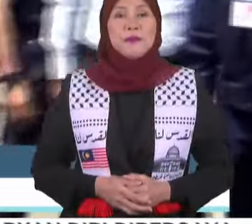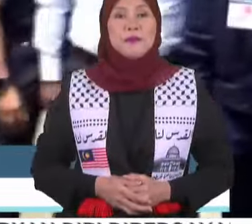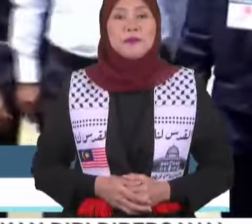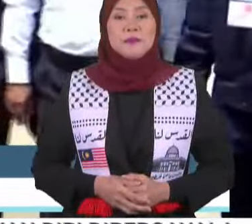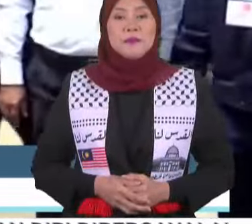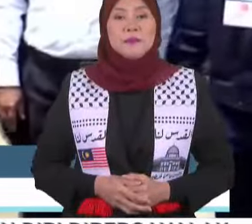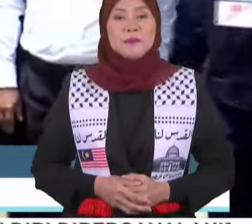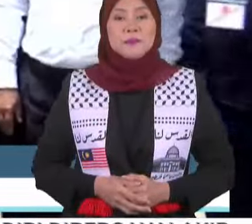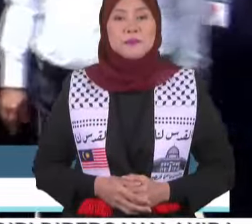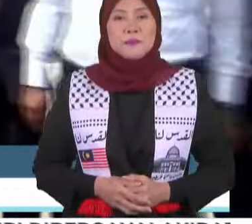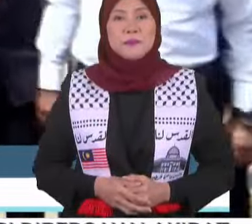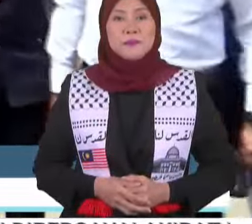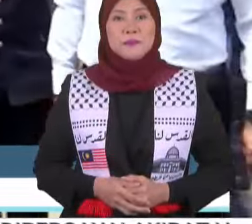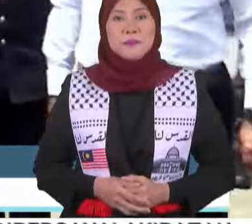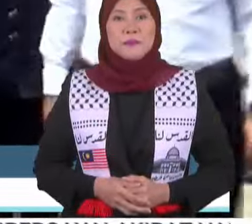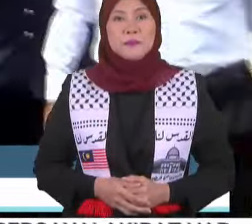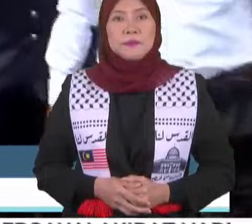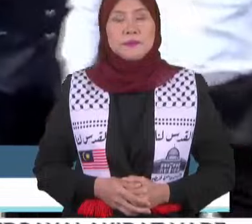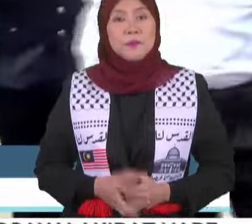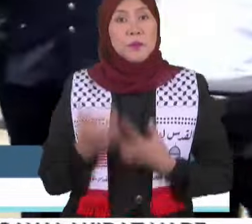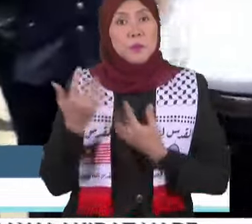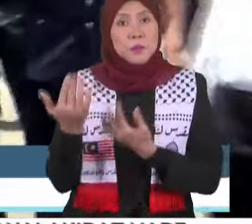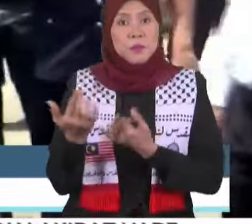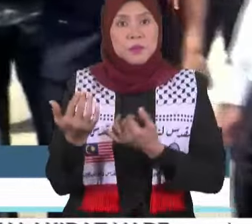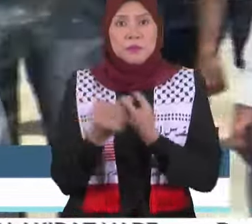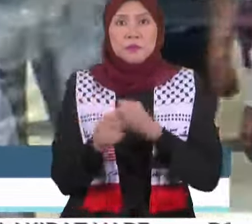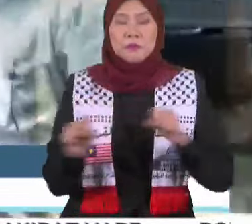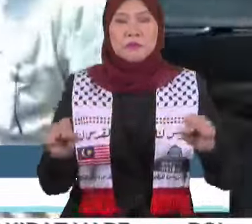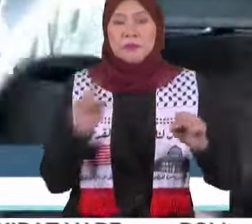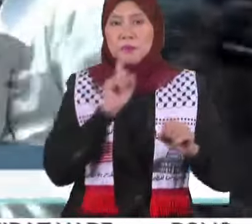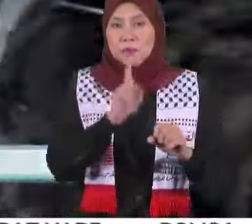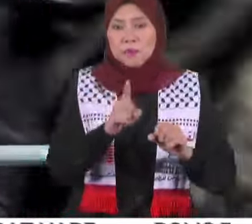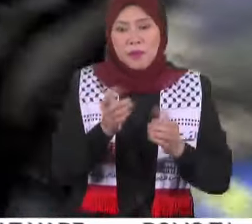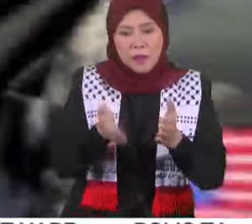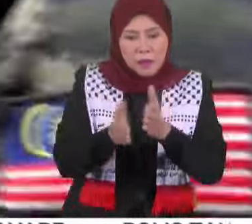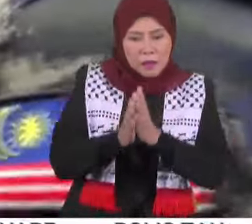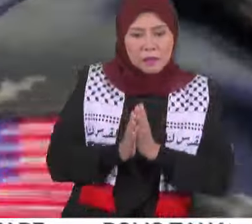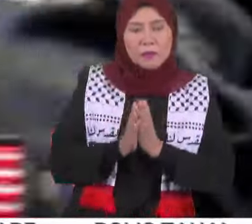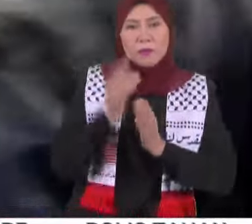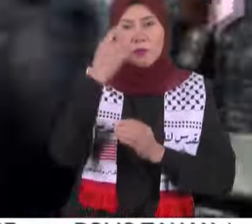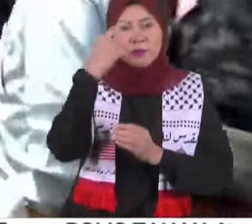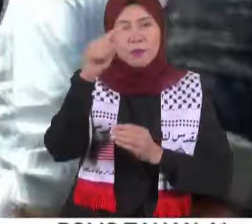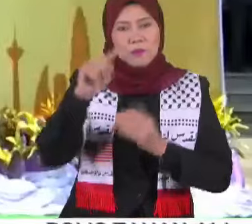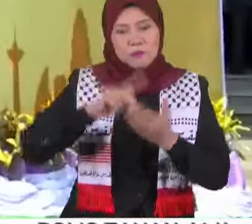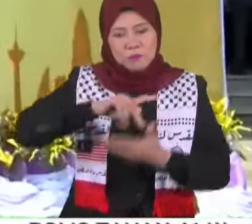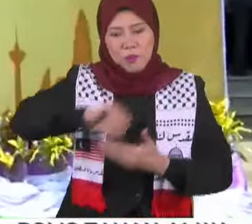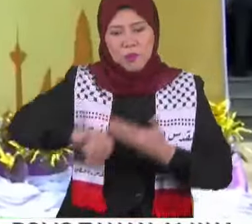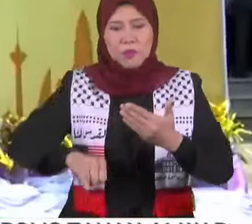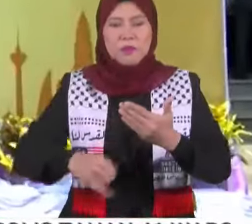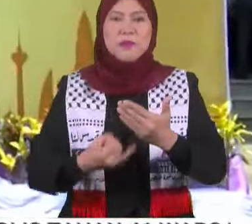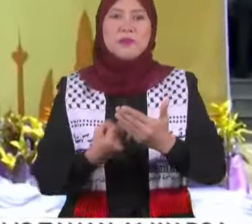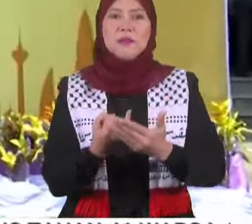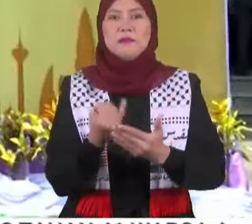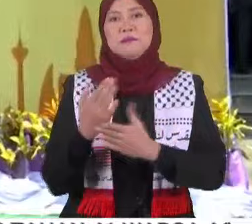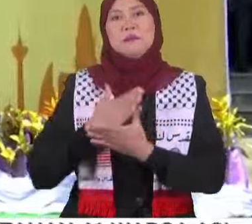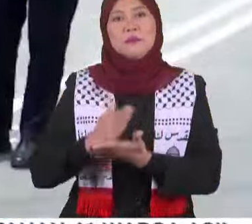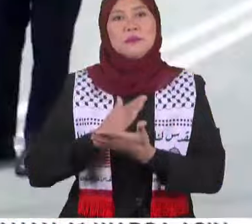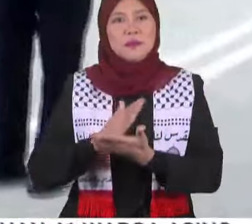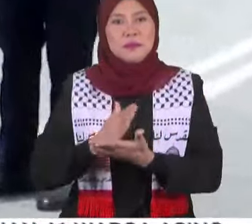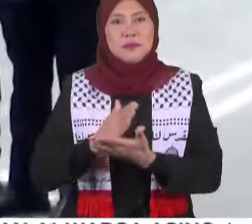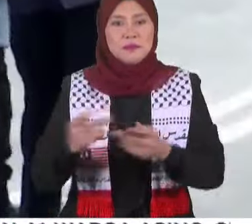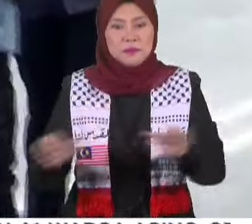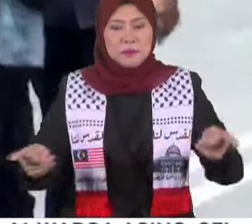Dalam pada itu, sementara menanti ia siap, kerajaan negeri diminta mengadakan beberapa projek pembangunan sementara